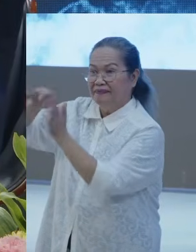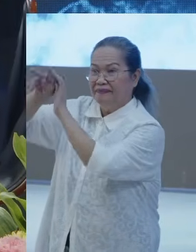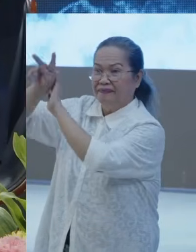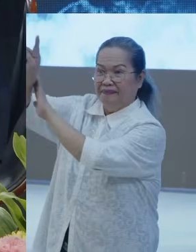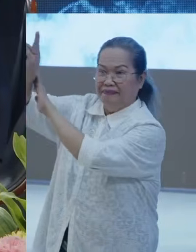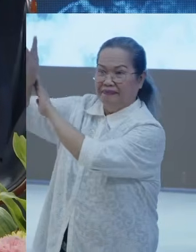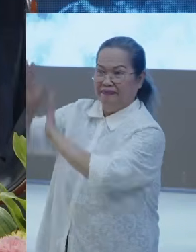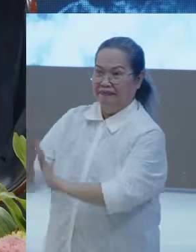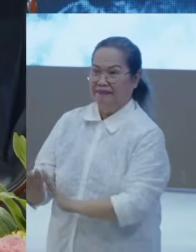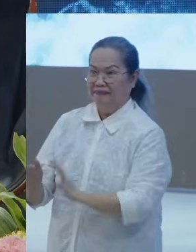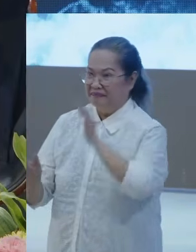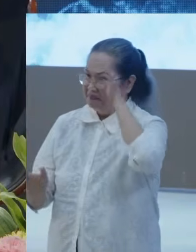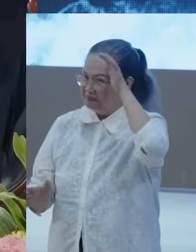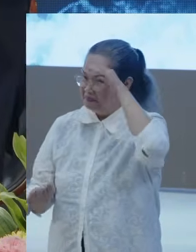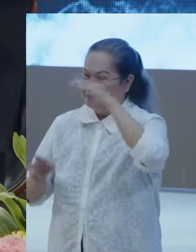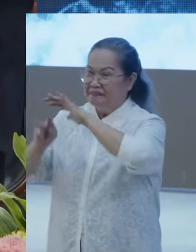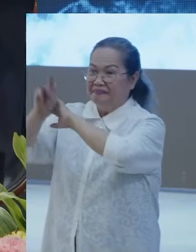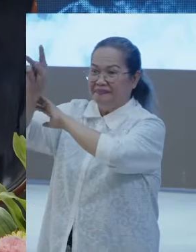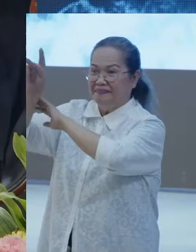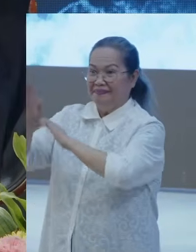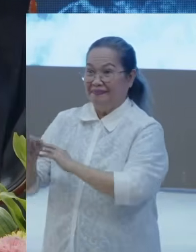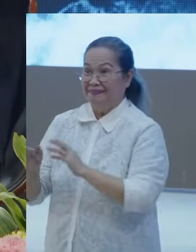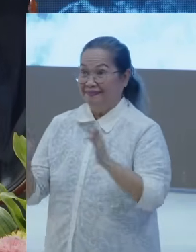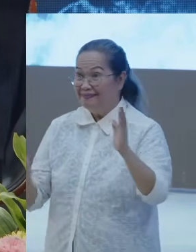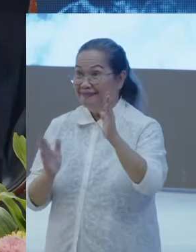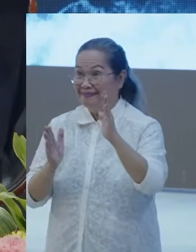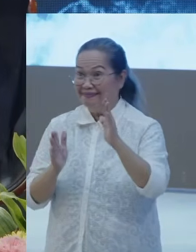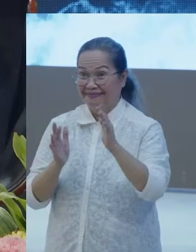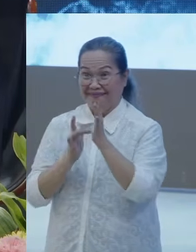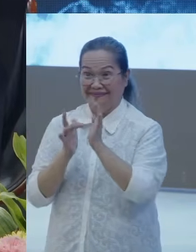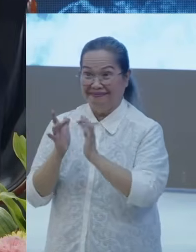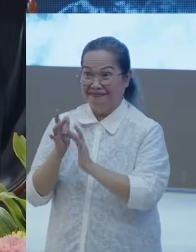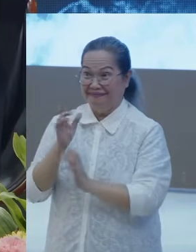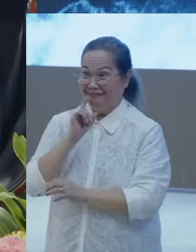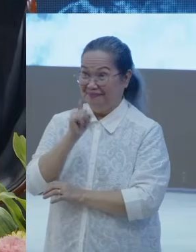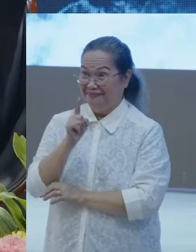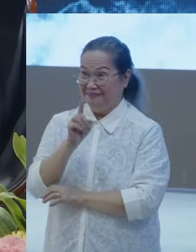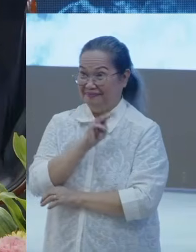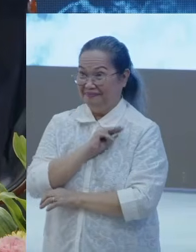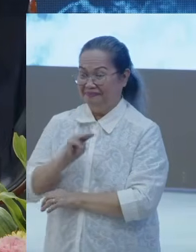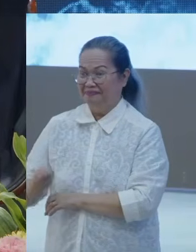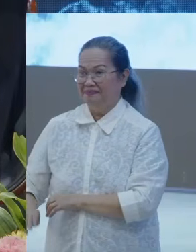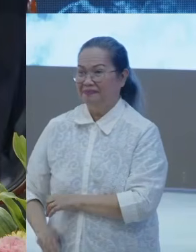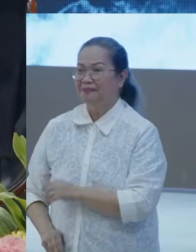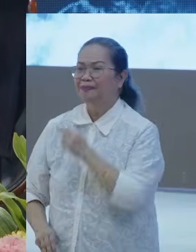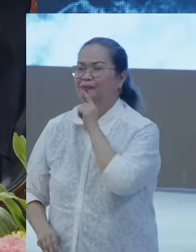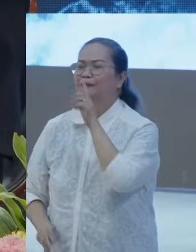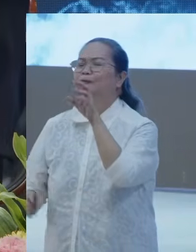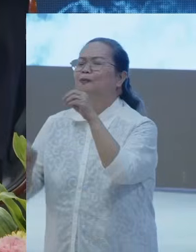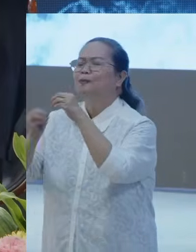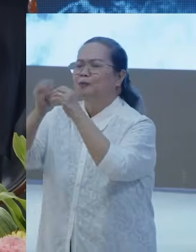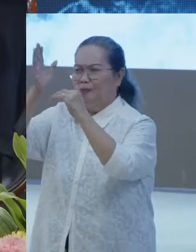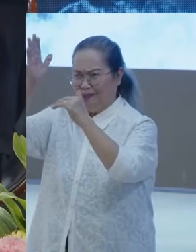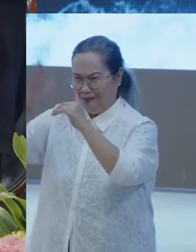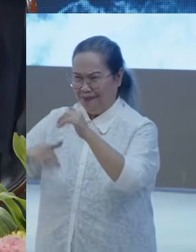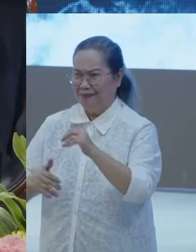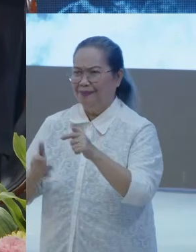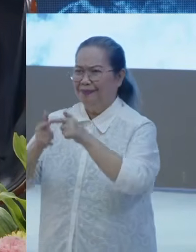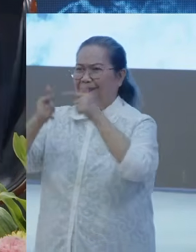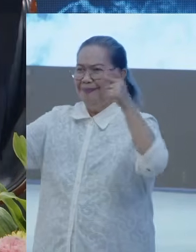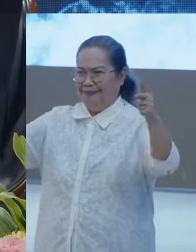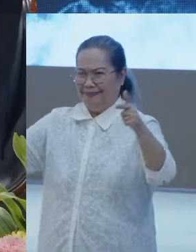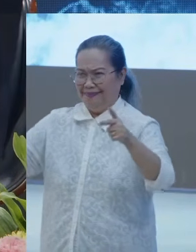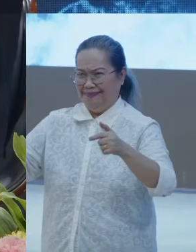Yung mga hinarap ni Jesus na siyang tunay na Mesiyas, ay higit na mas dakilang